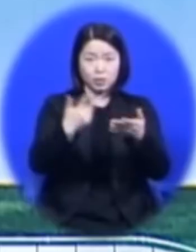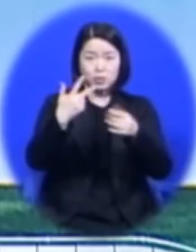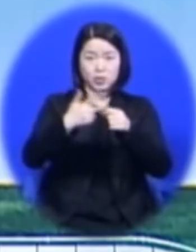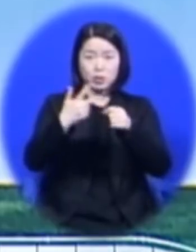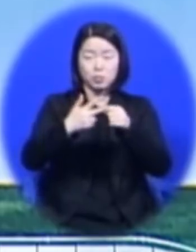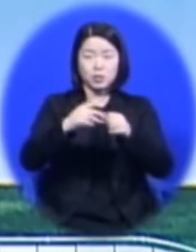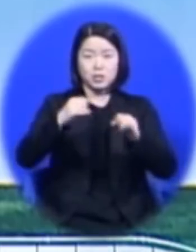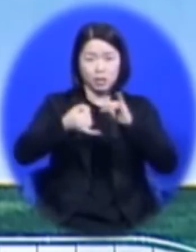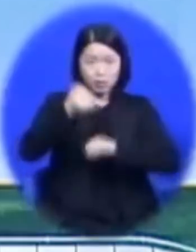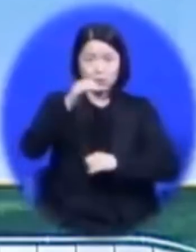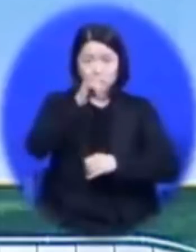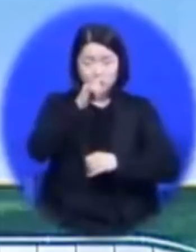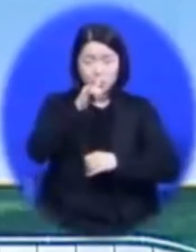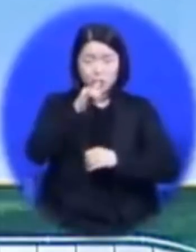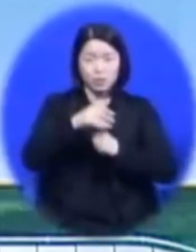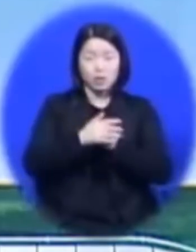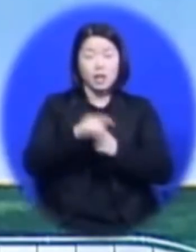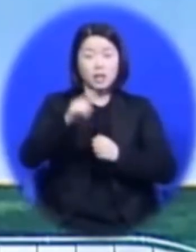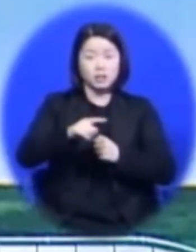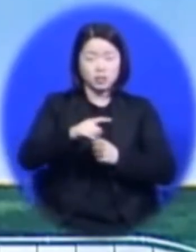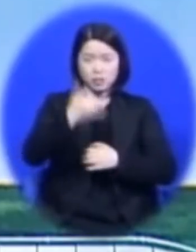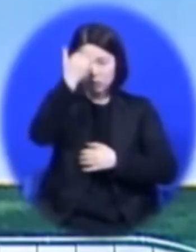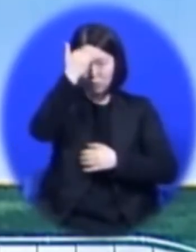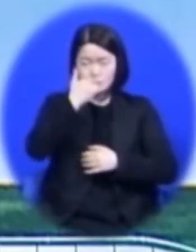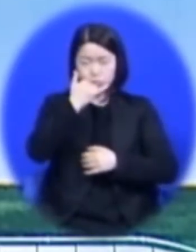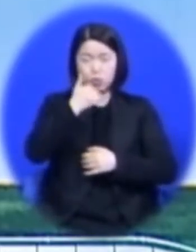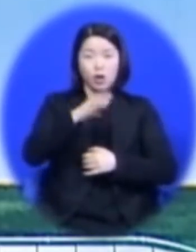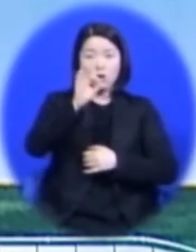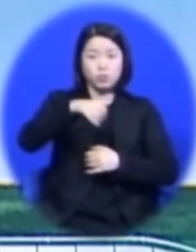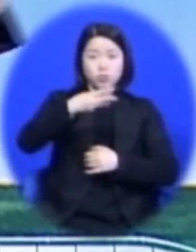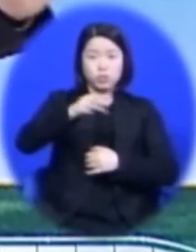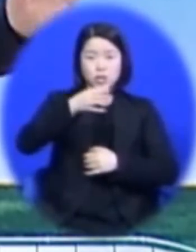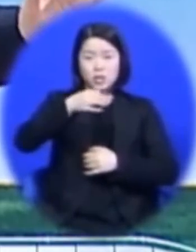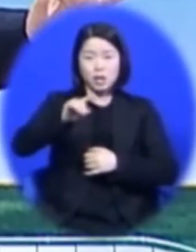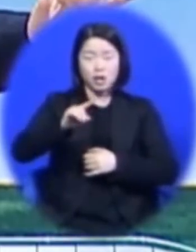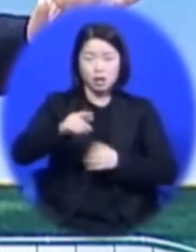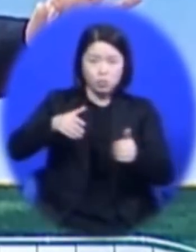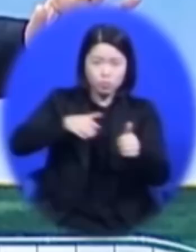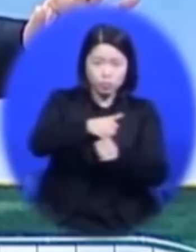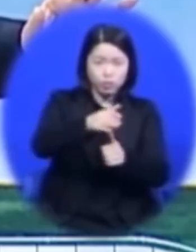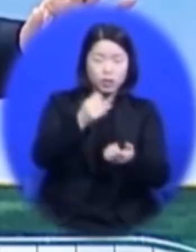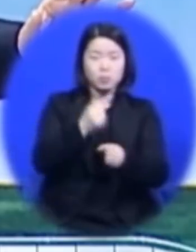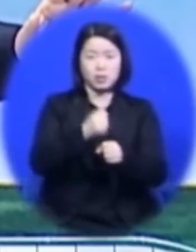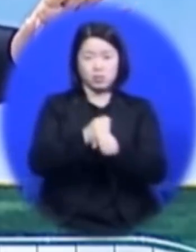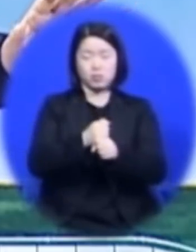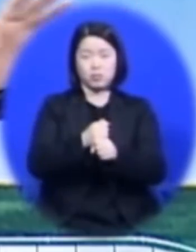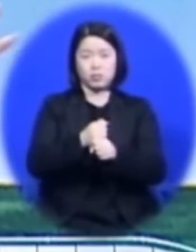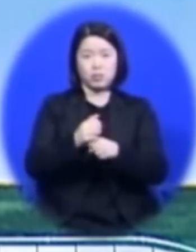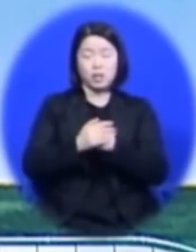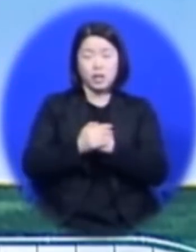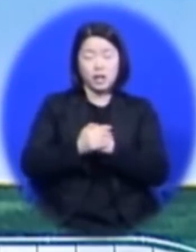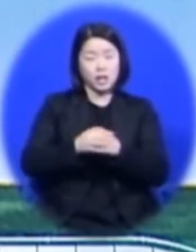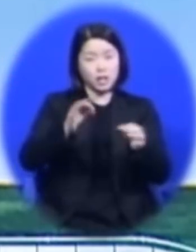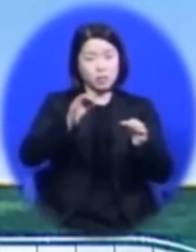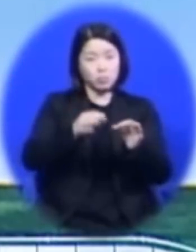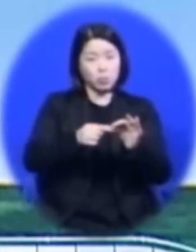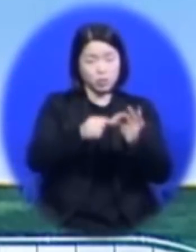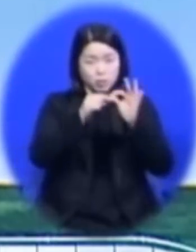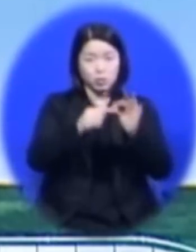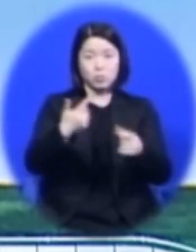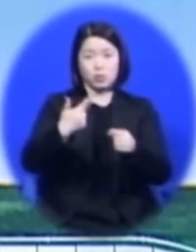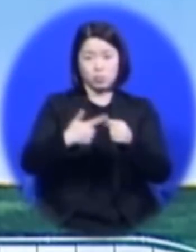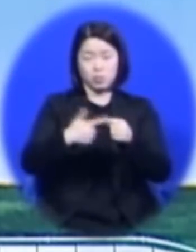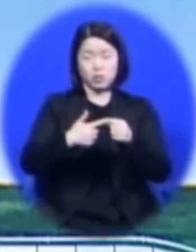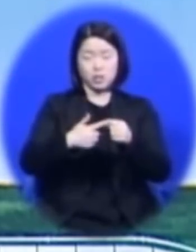거죠 그리고 급 충성스러운 부하 우리아를 죽게 했습니다 십계명의 6계명